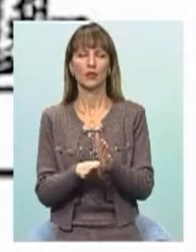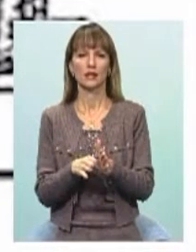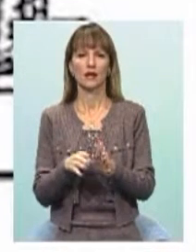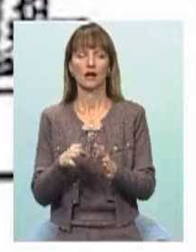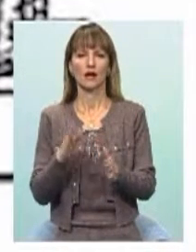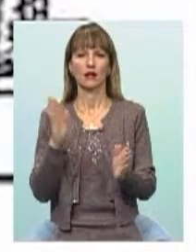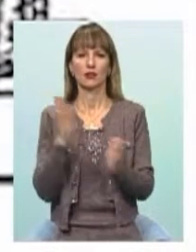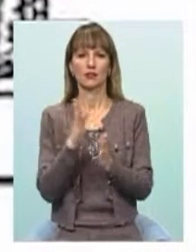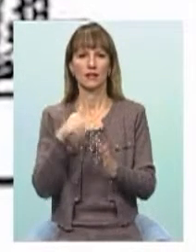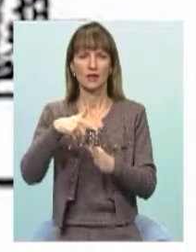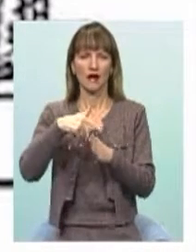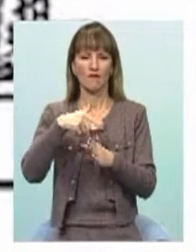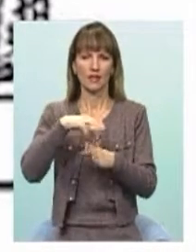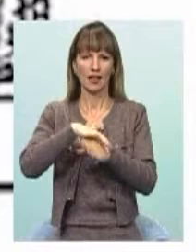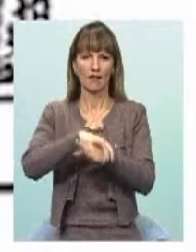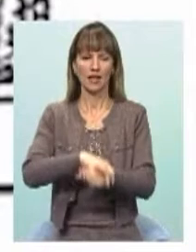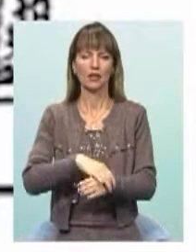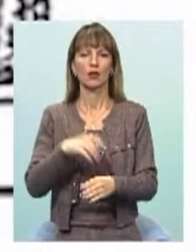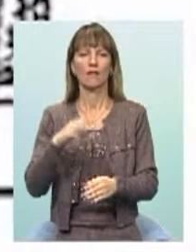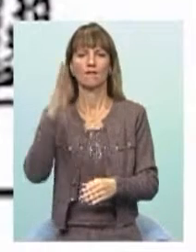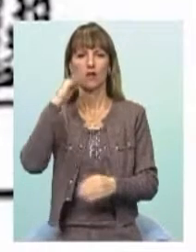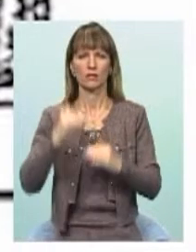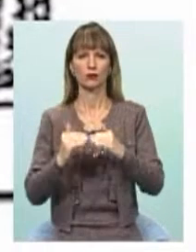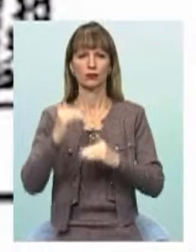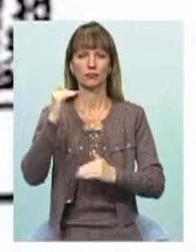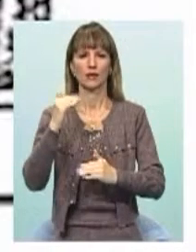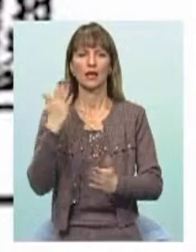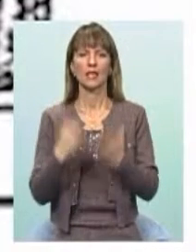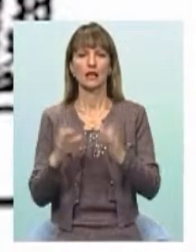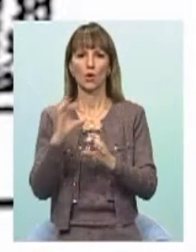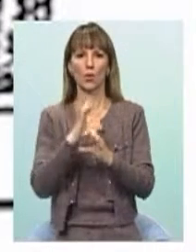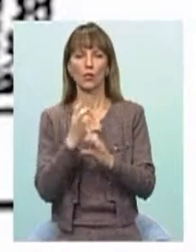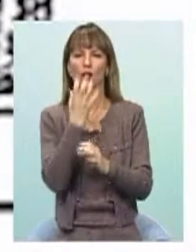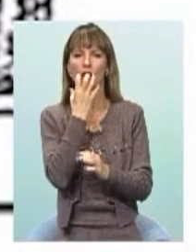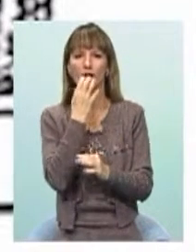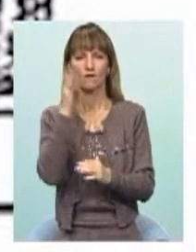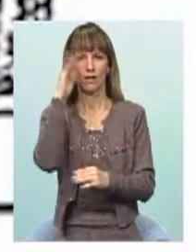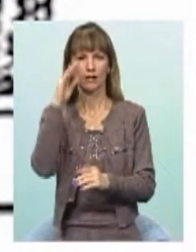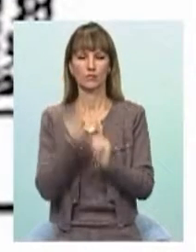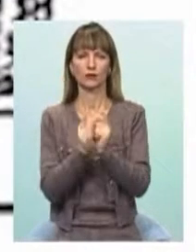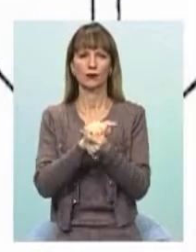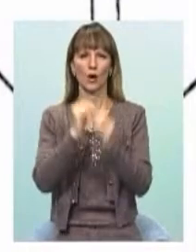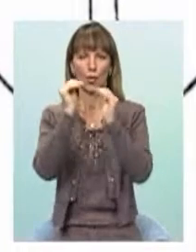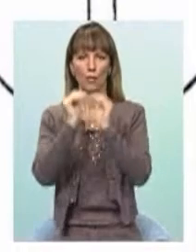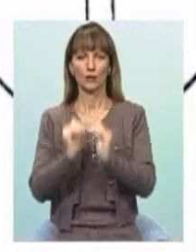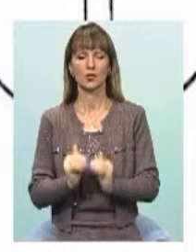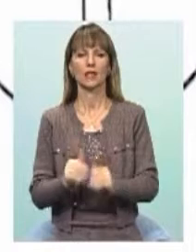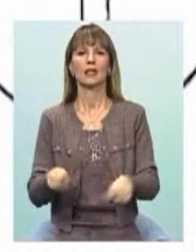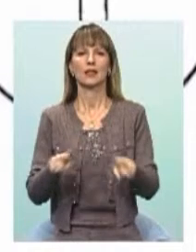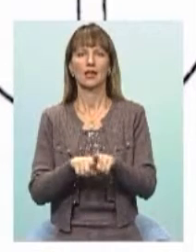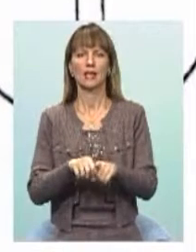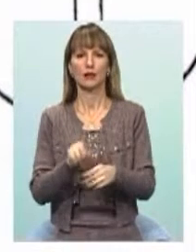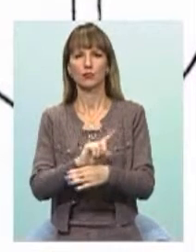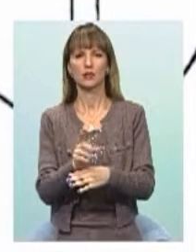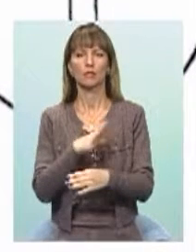атмосферного тиску вода в цій трубці піднімалася до певного рівня. Якщо ж кульку нагрівали, вода навпаки опускалася. Але такий пристрій